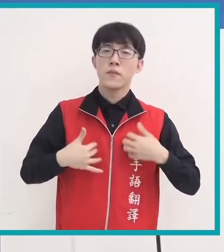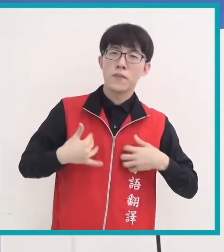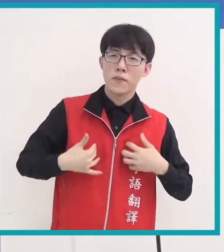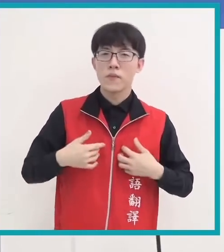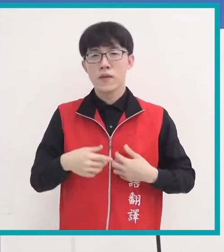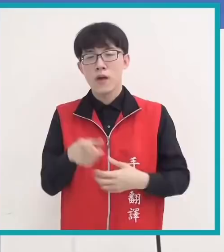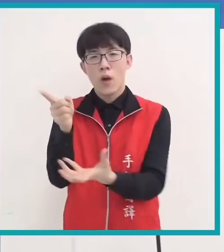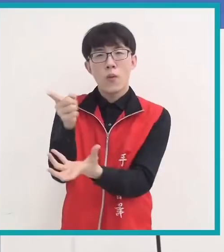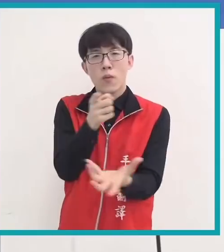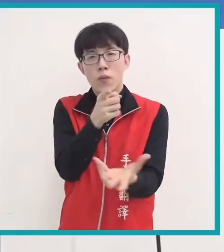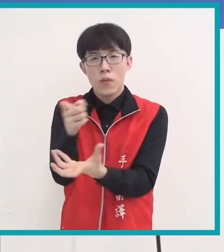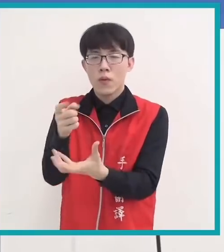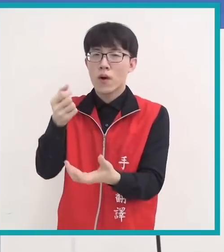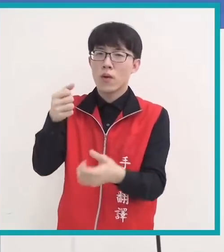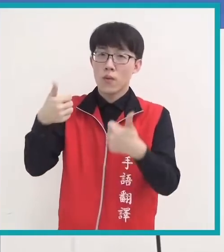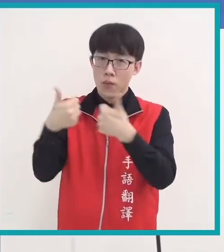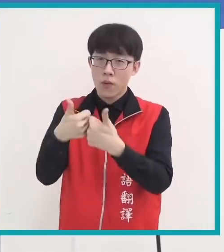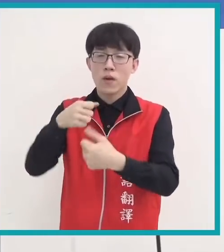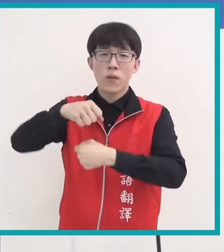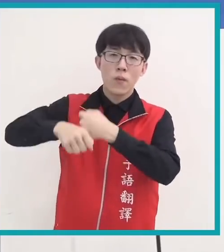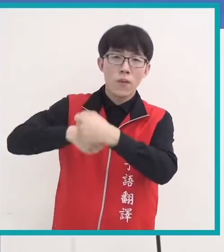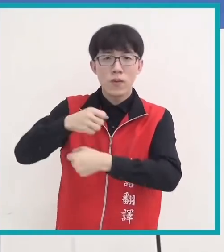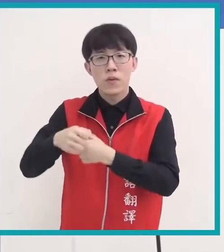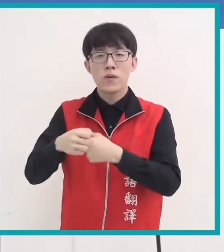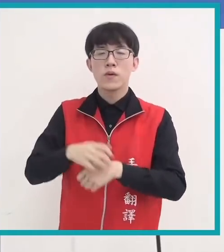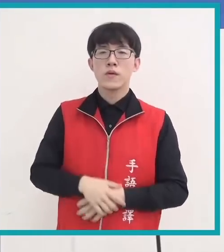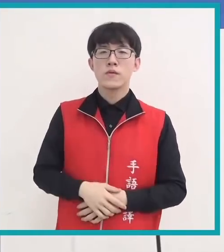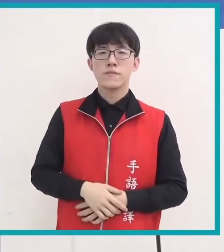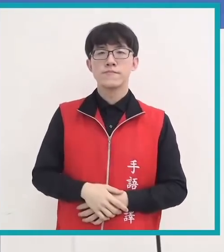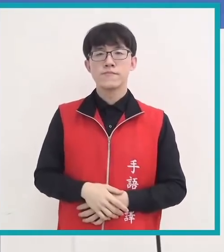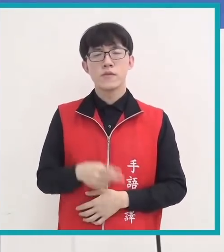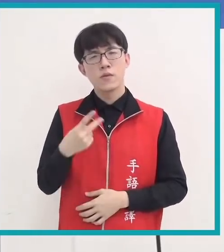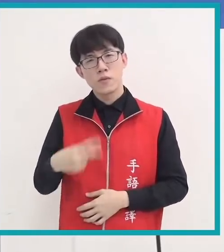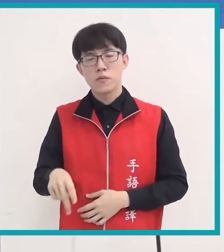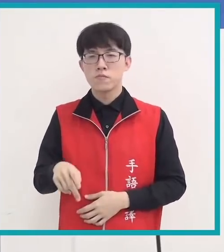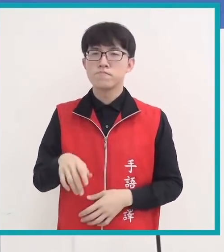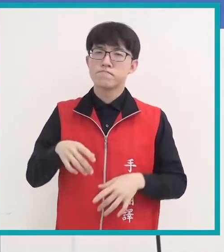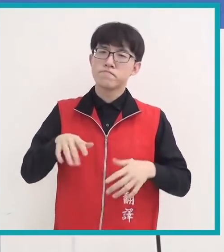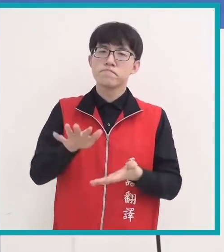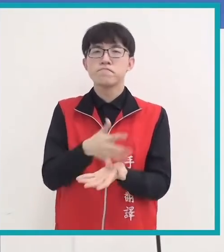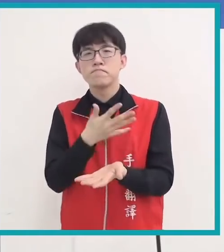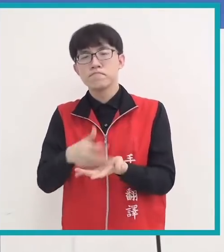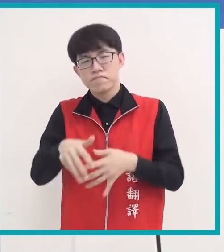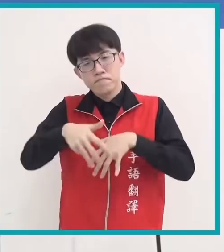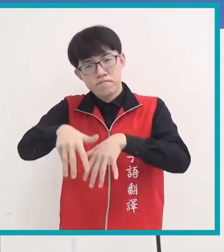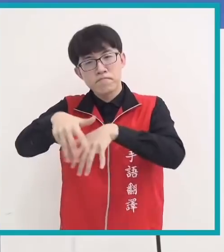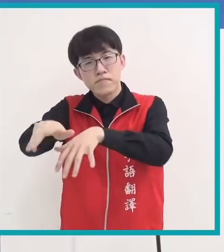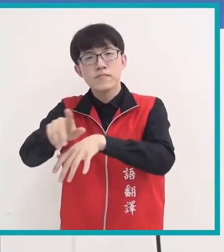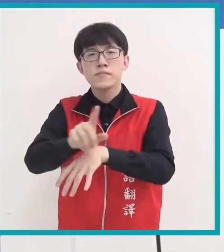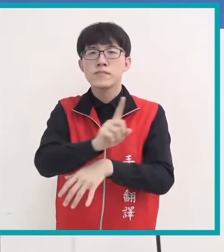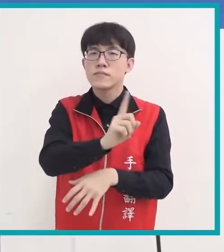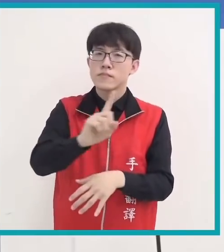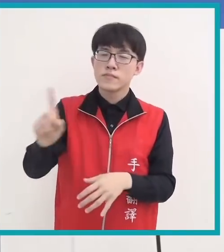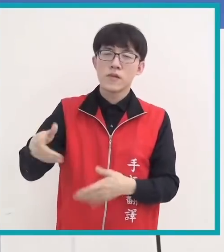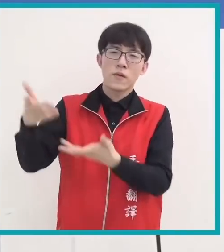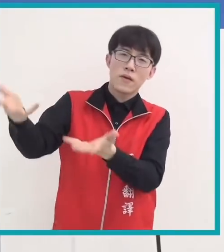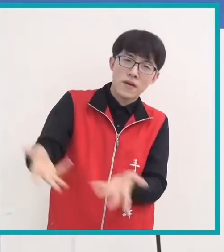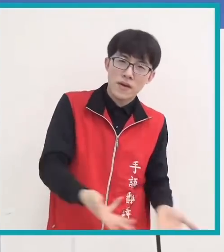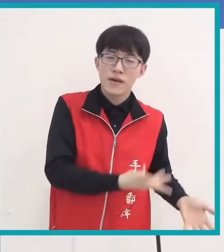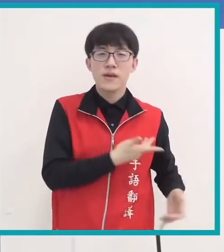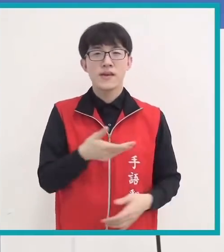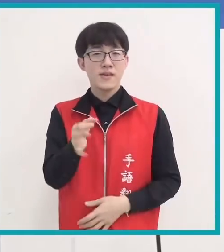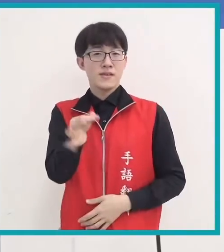括这个我们的这个提灯彩街或者是迎财神等等，好，各地方办的节